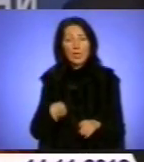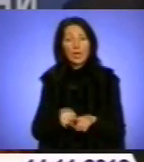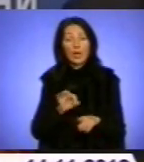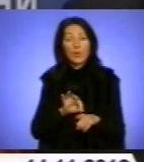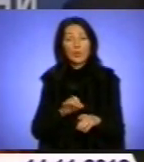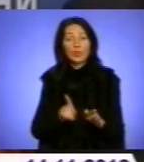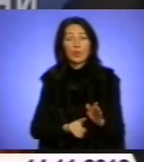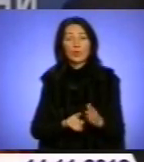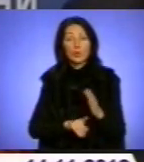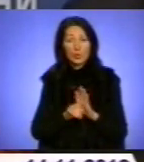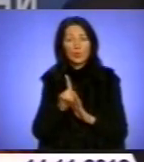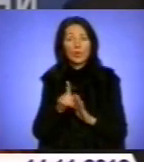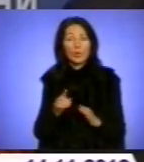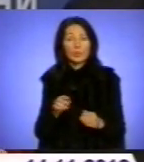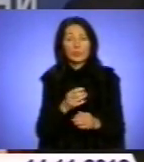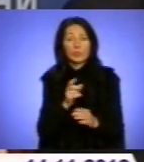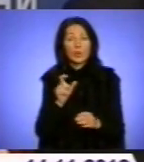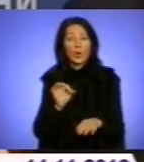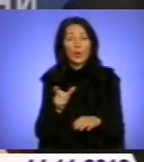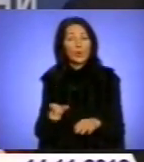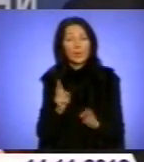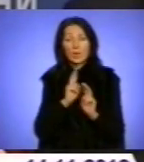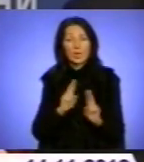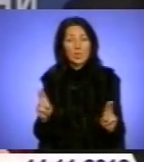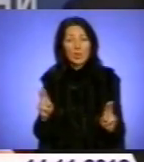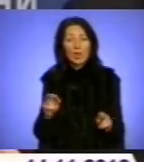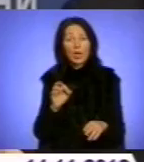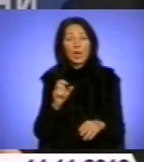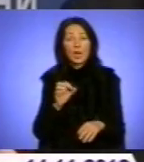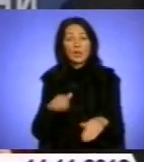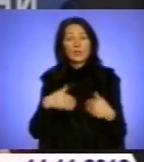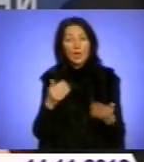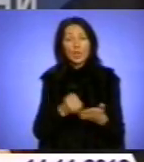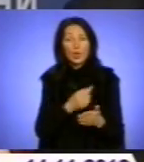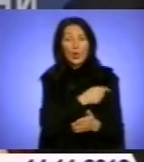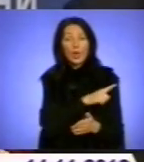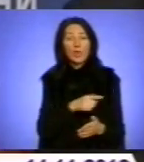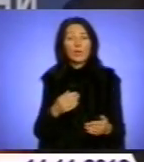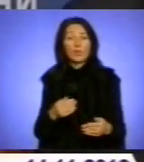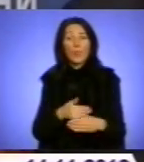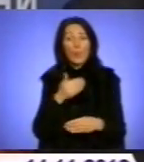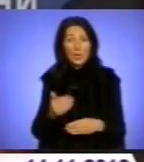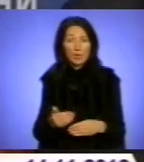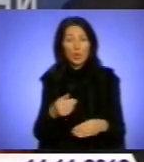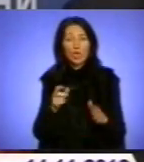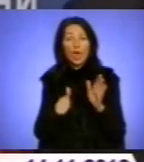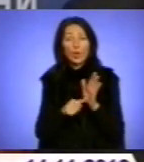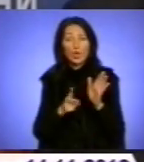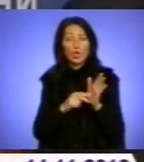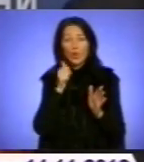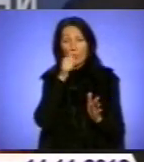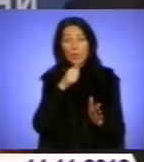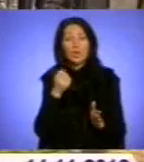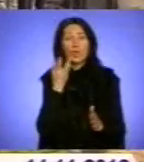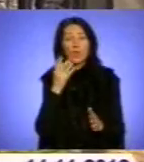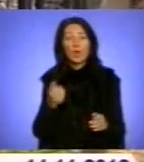порах безсимптомно. І хворі звертаються надзвичайно пізно, на 6-7 рік від початку захворювання, коли появляються перші